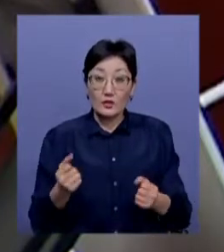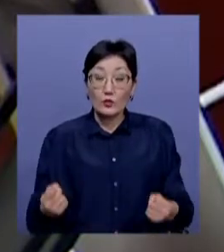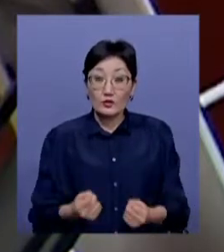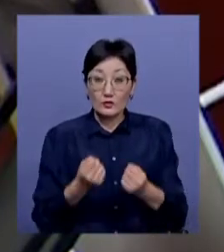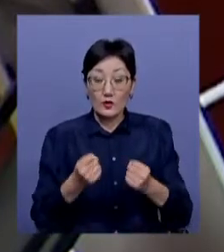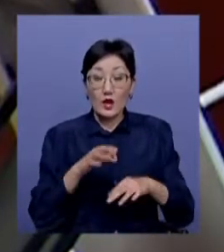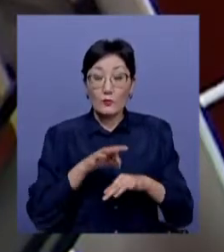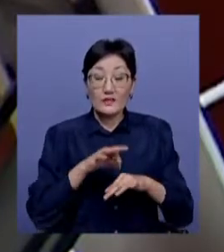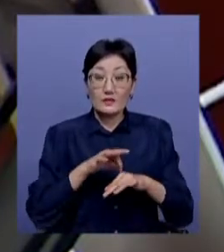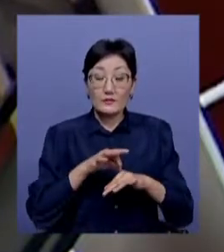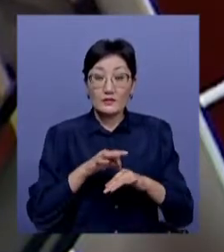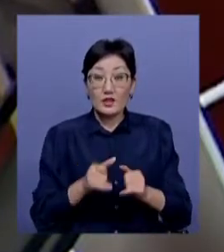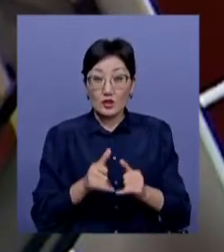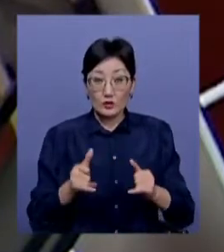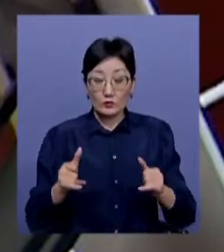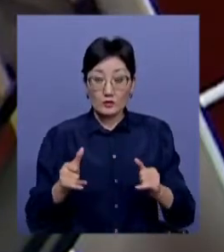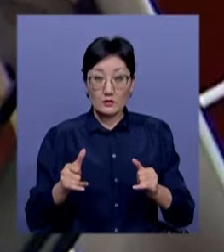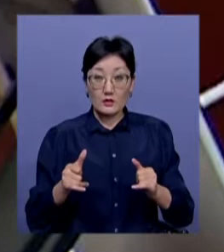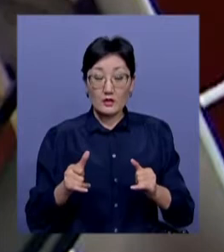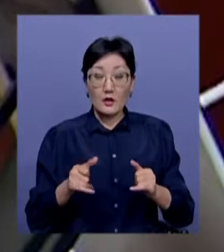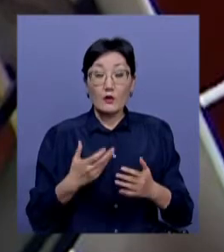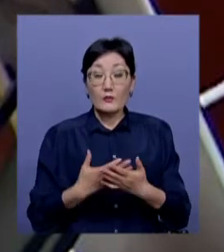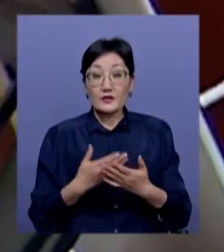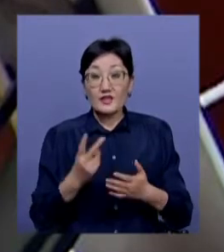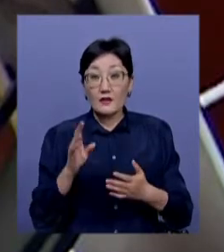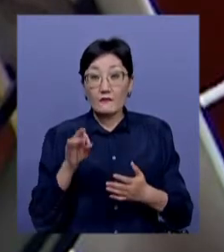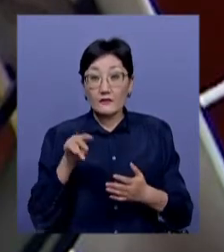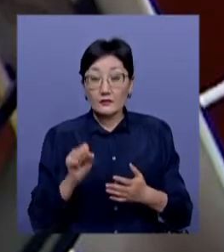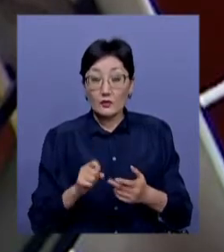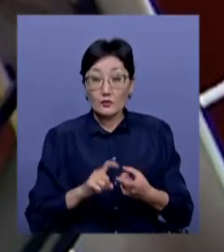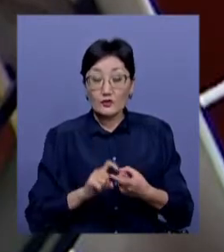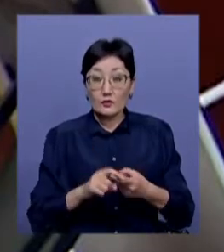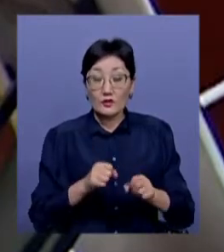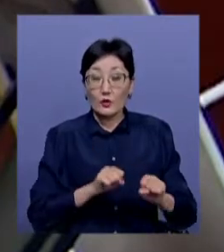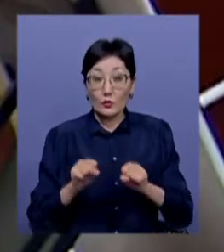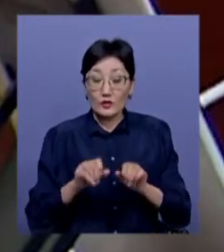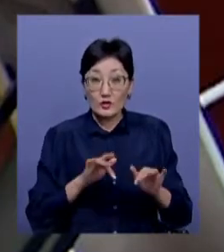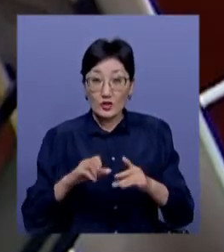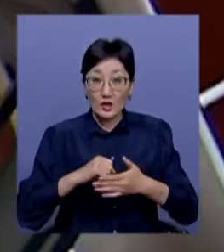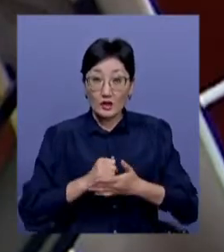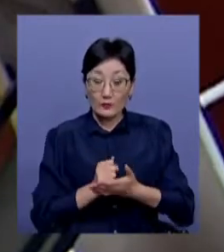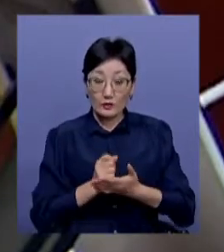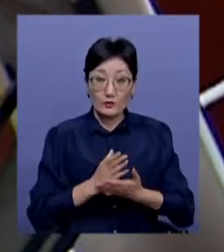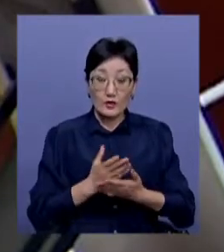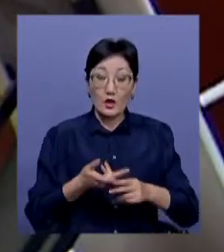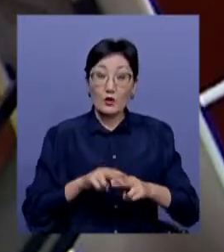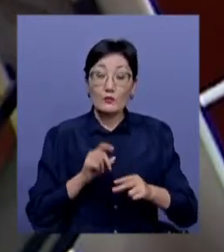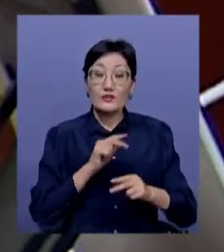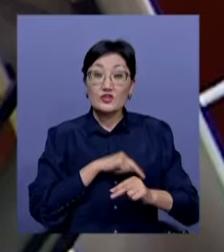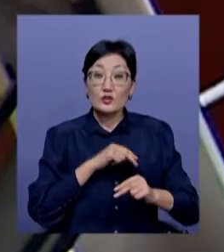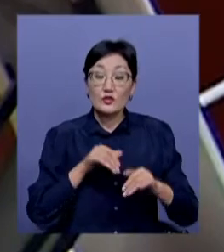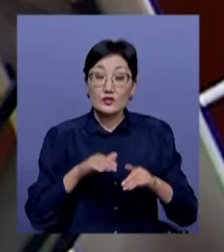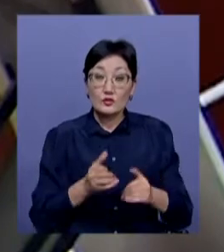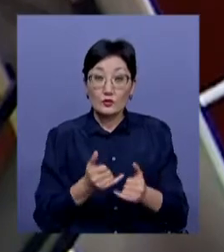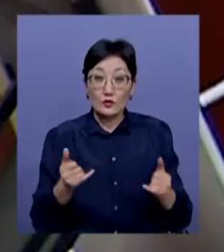және пандемияның таралуының ықтимал екінші толқыны бойынша алдын алу шараларын қабылдау болды. Осы міндеттерді шешу